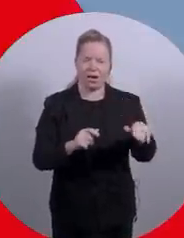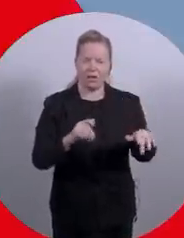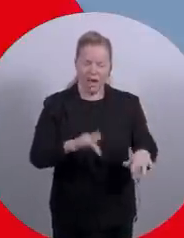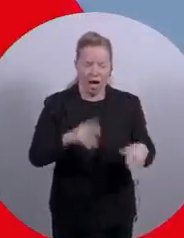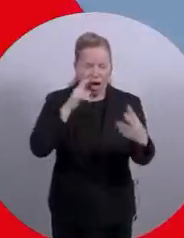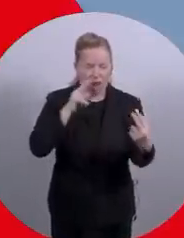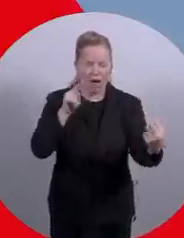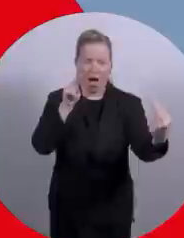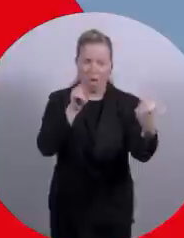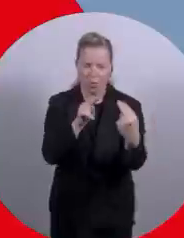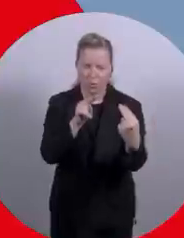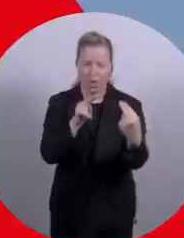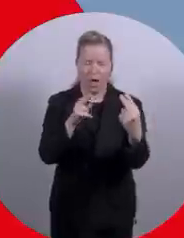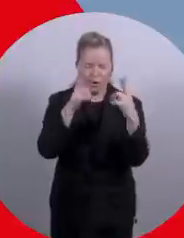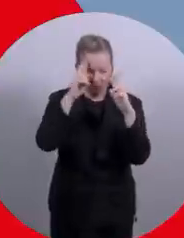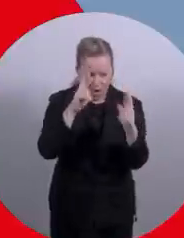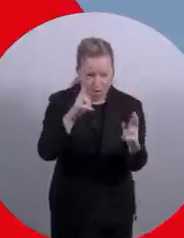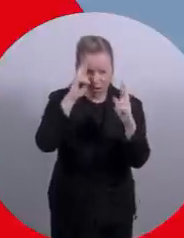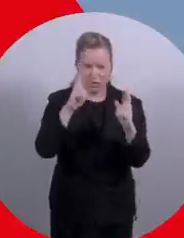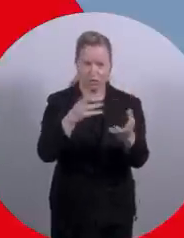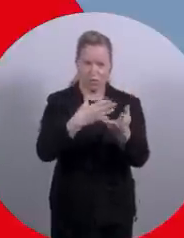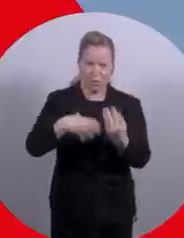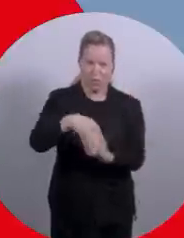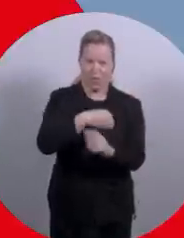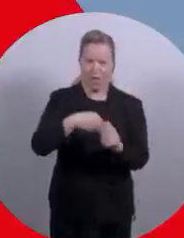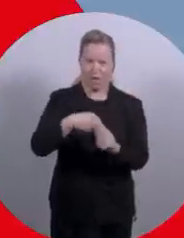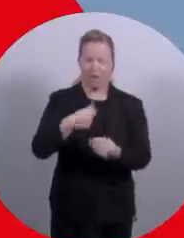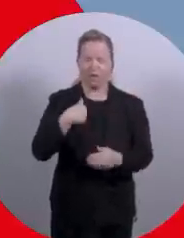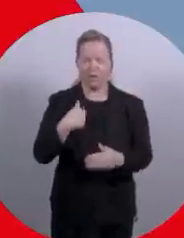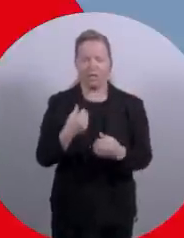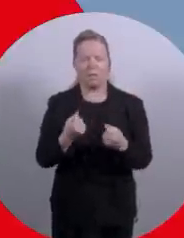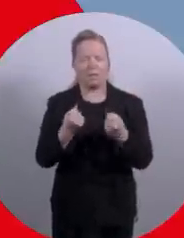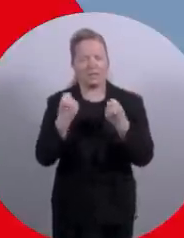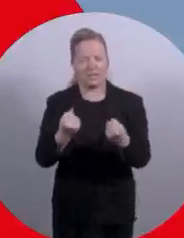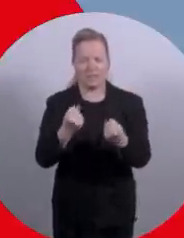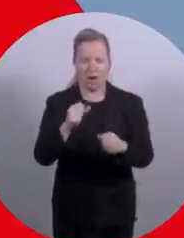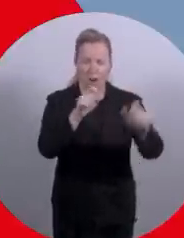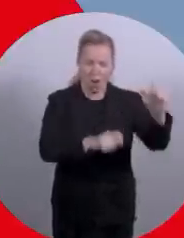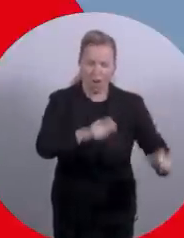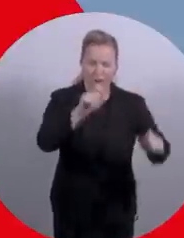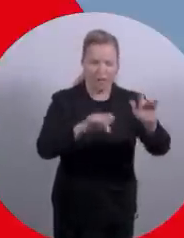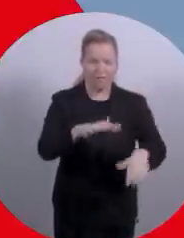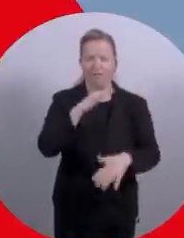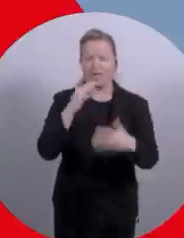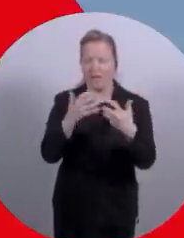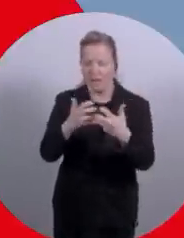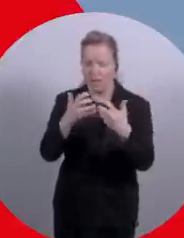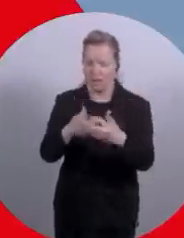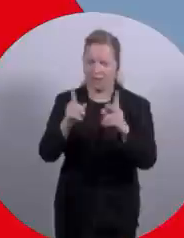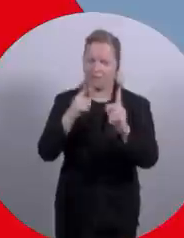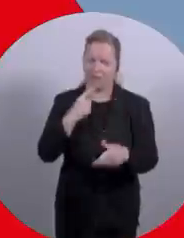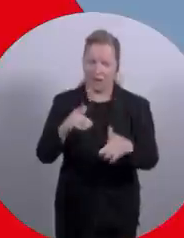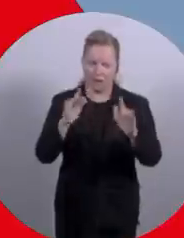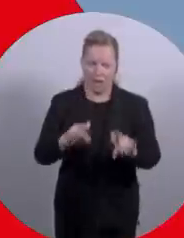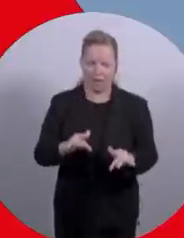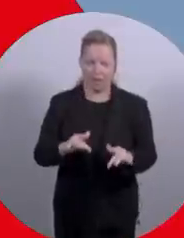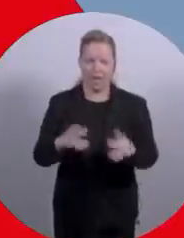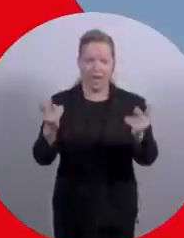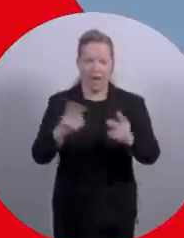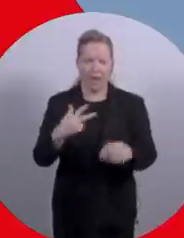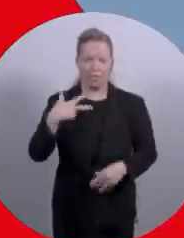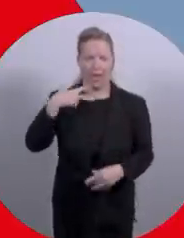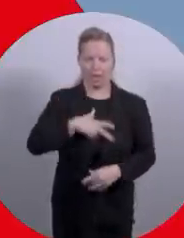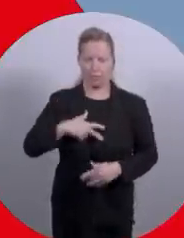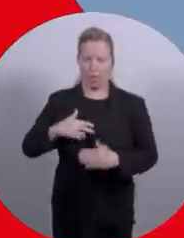Wertschätzung und ich bin überzeugt dass sie viel zu sagen haben es muss egal sein ob ich aus einer SPÖ